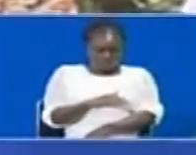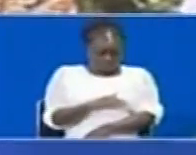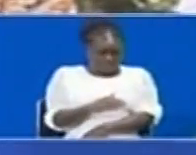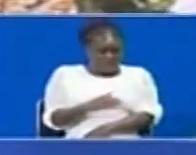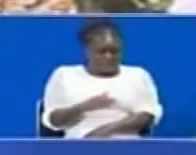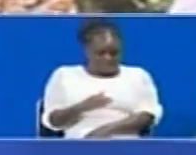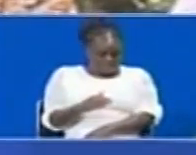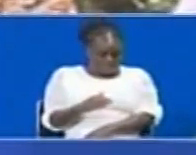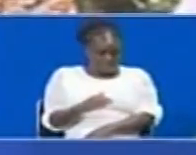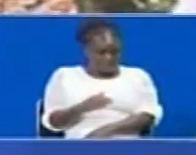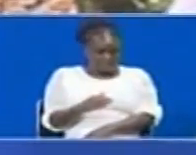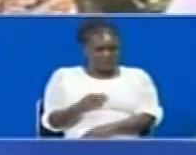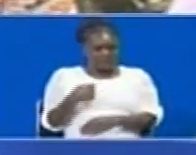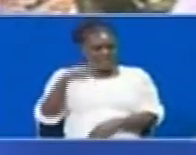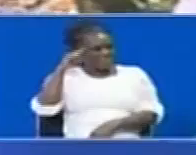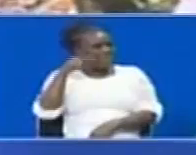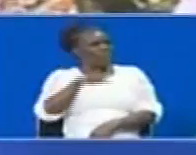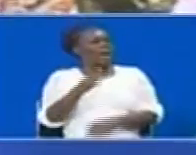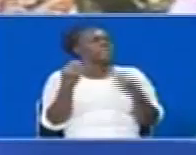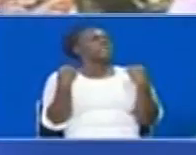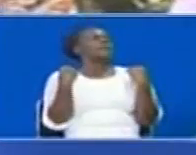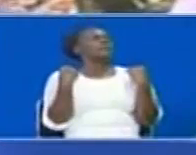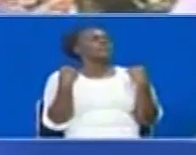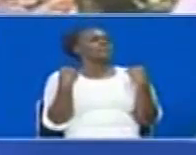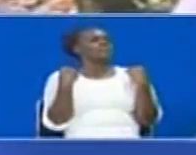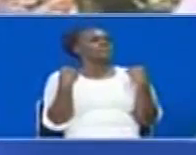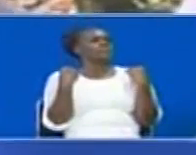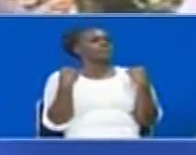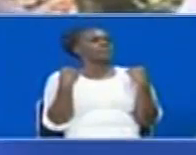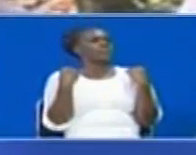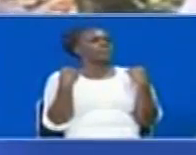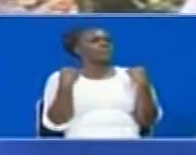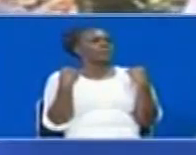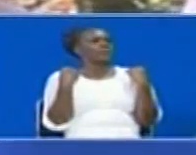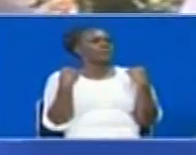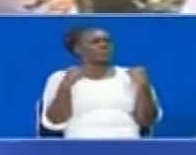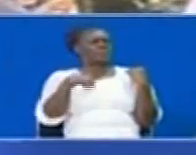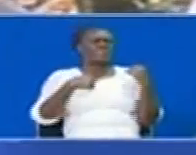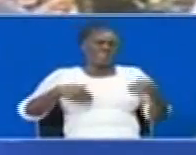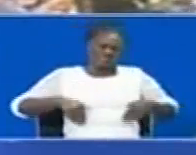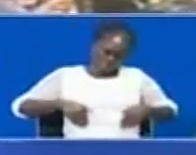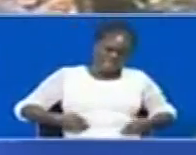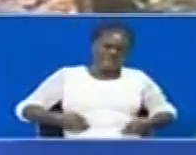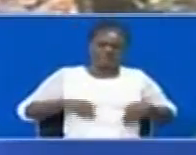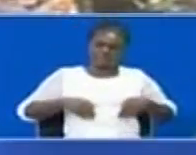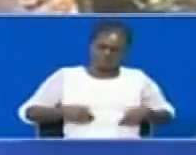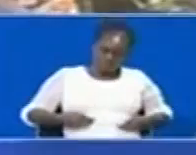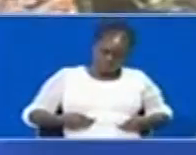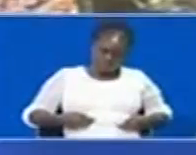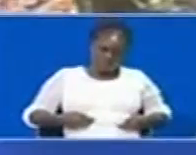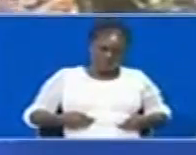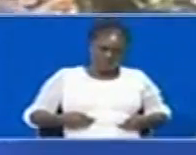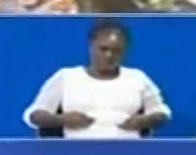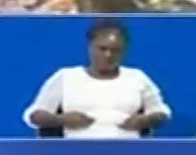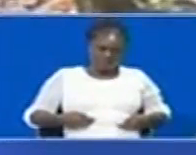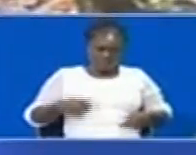mimi napika, analala hapa kitandani, ameanguka hapo kitandani, anasema mimi nimechoka, naona maisha